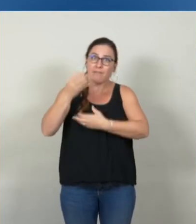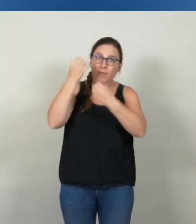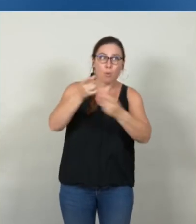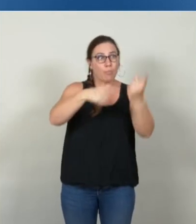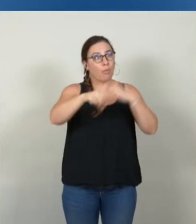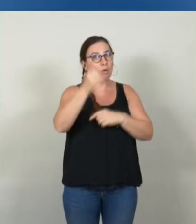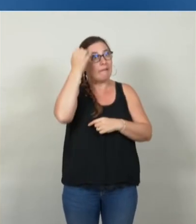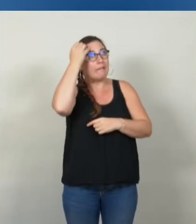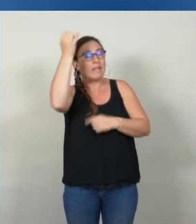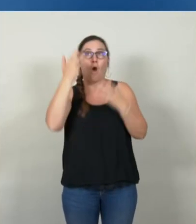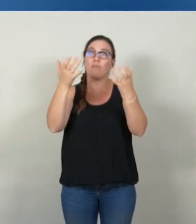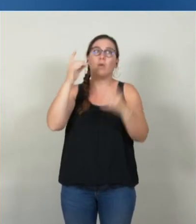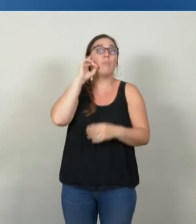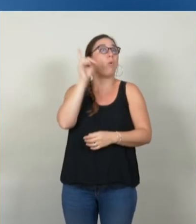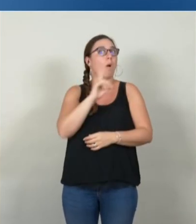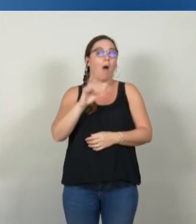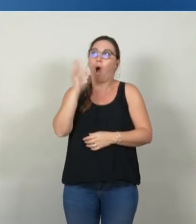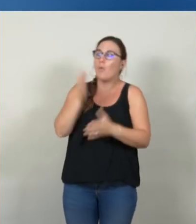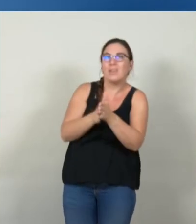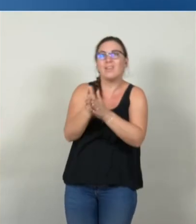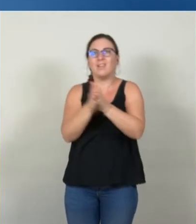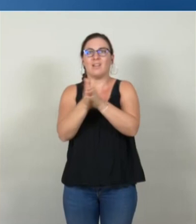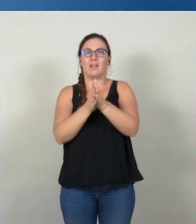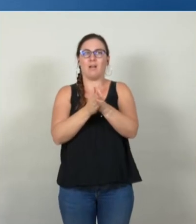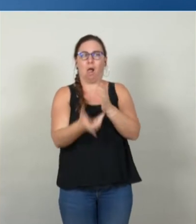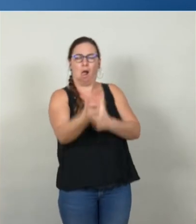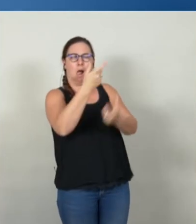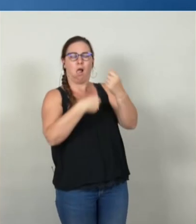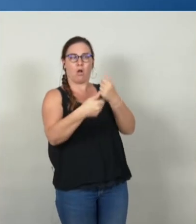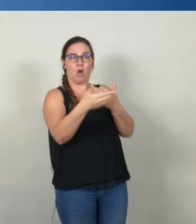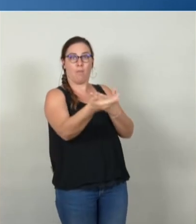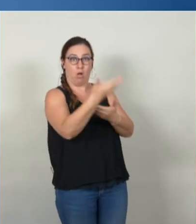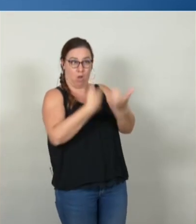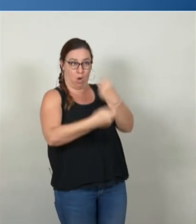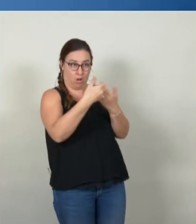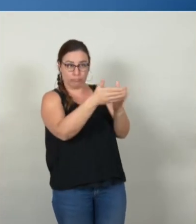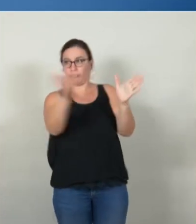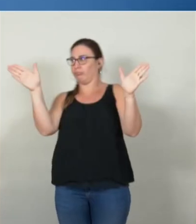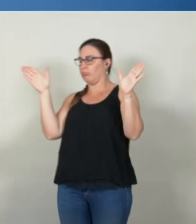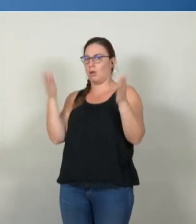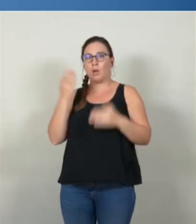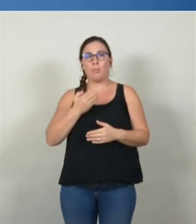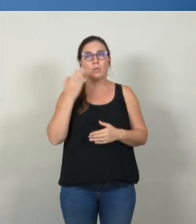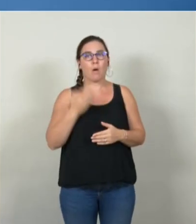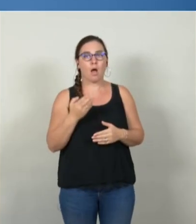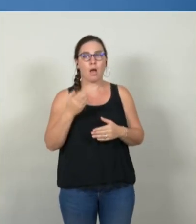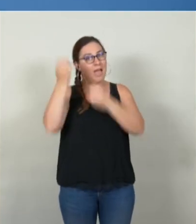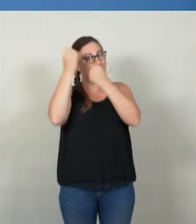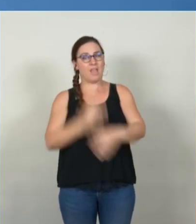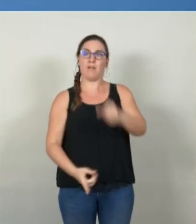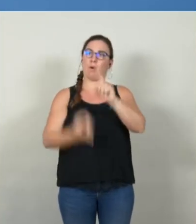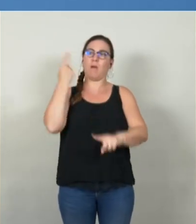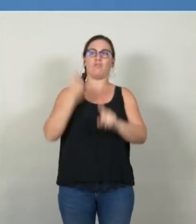à l'idée évidemment qui ne peut ne pas y adhérer mais aurait donné une porte d'entrée c'est ça le grand événement il faut une porte d'entrée un événement majeur et